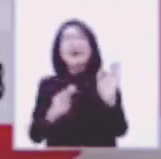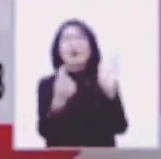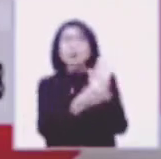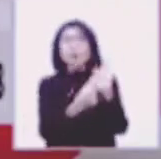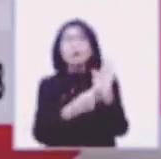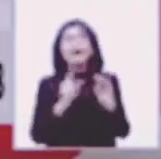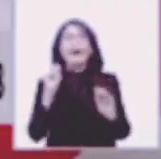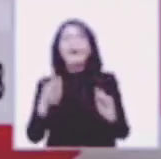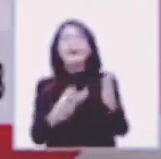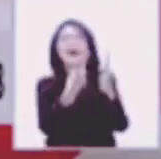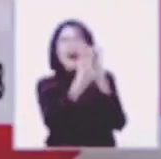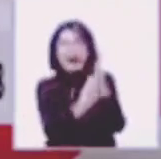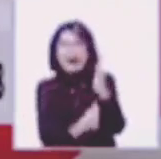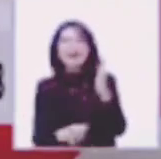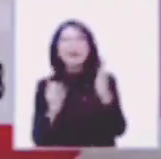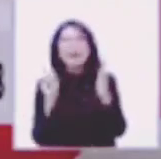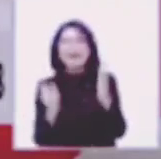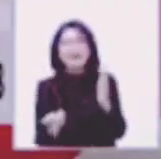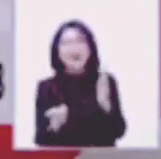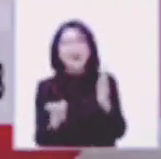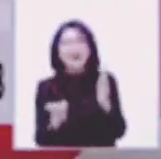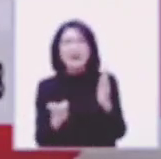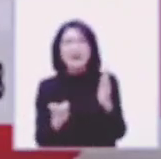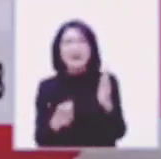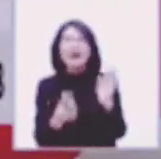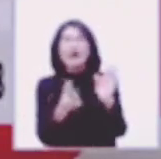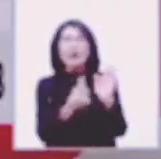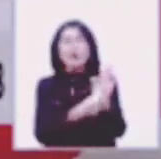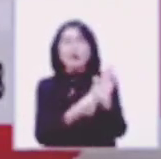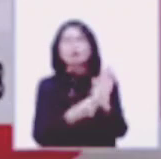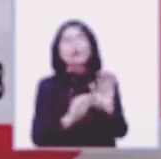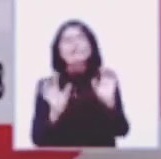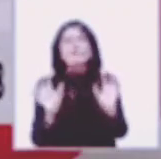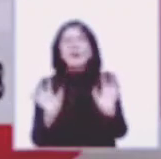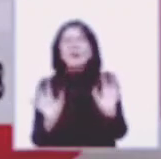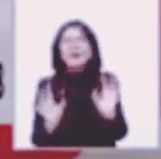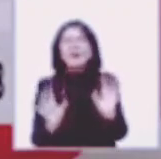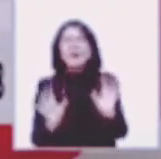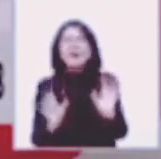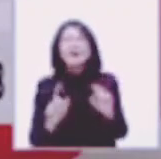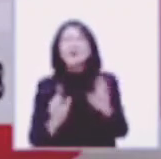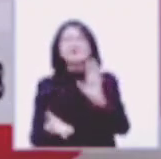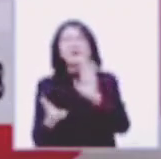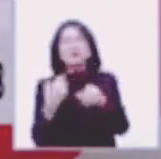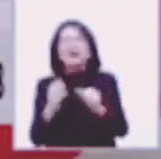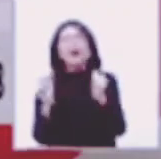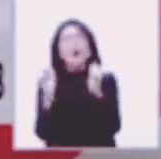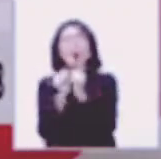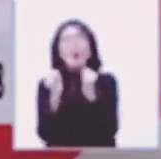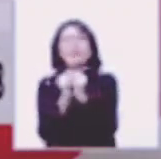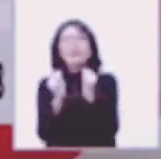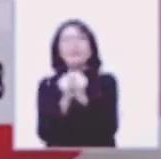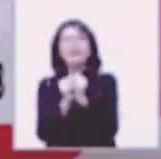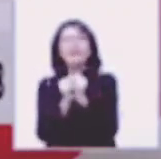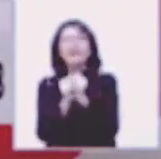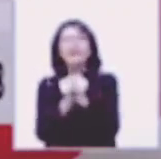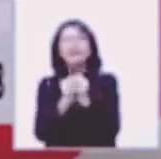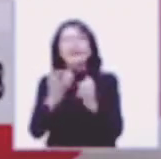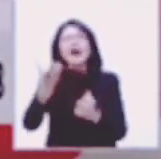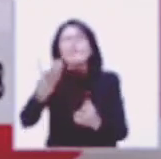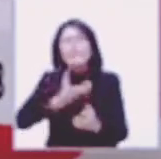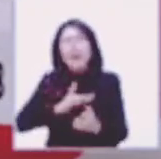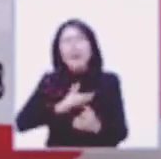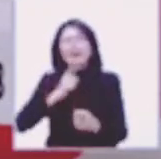ada, anggaran juga punya, kemudian undang-undang juga banyak. Sekali lagi, komitmen dan kemauan